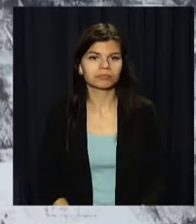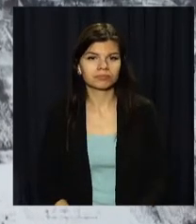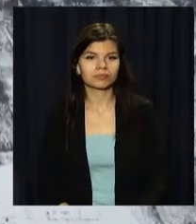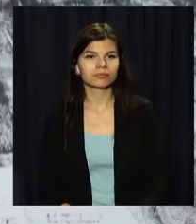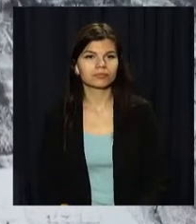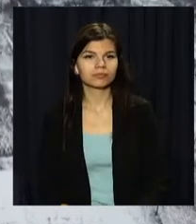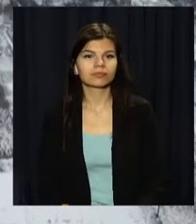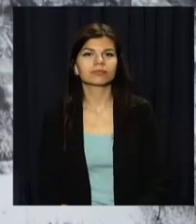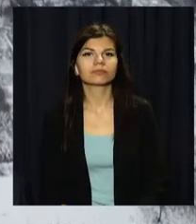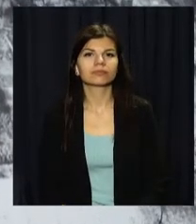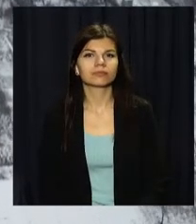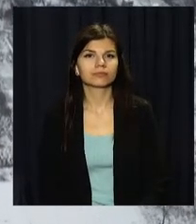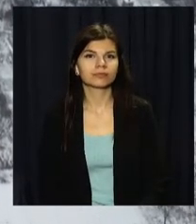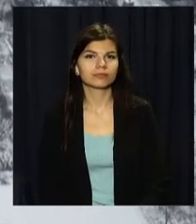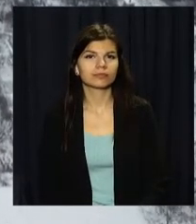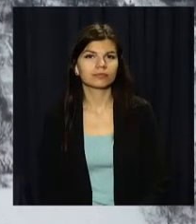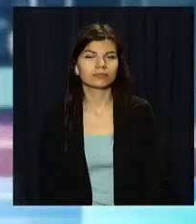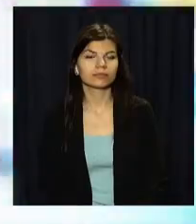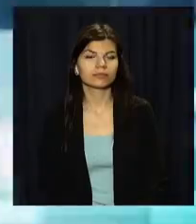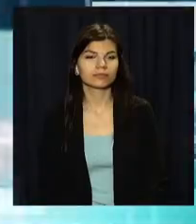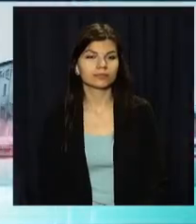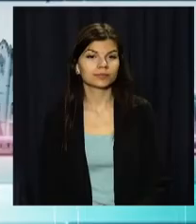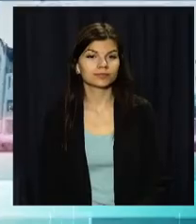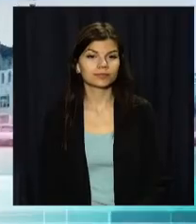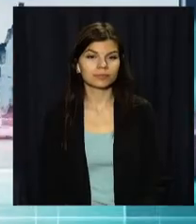Коденцов, Open News, телеканал «Відкритий».